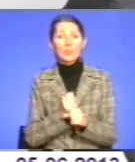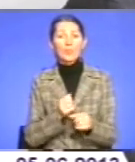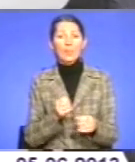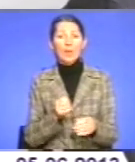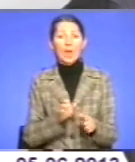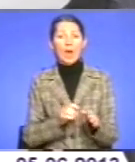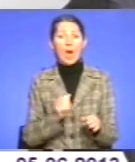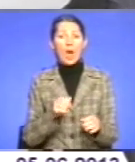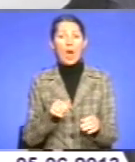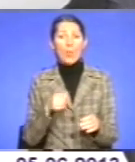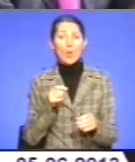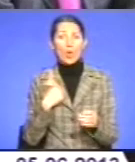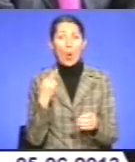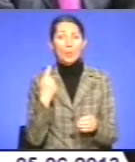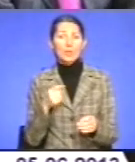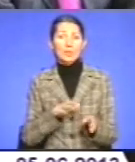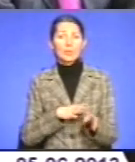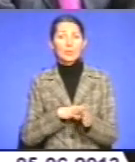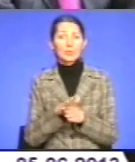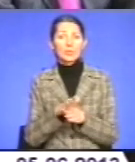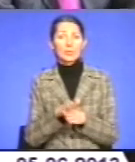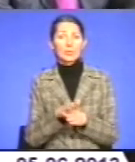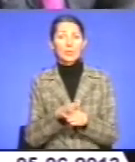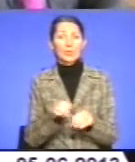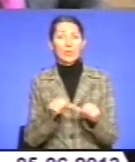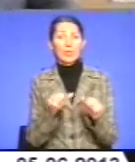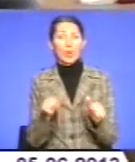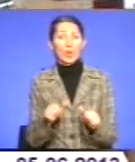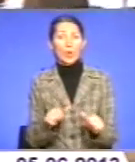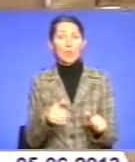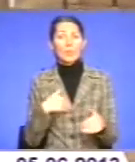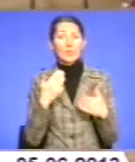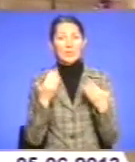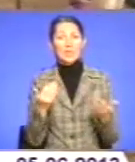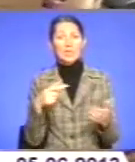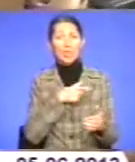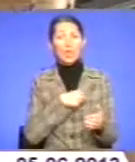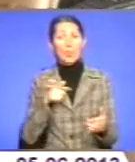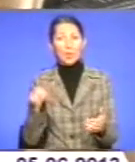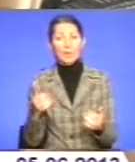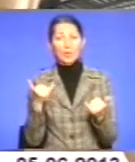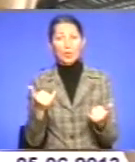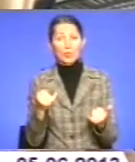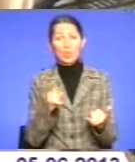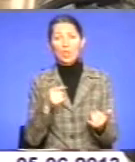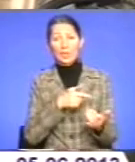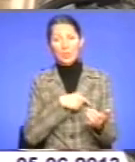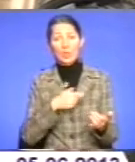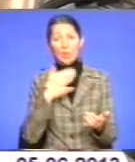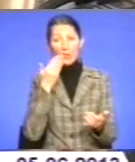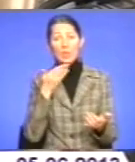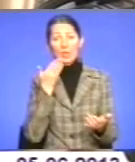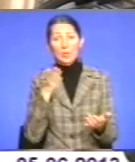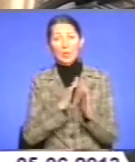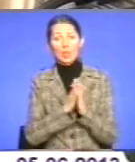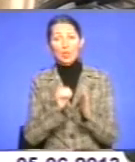в повноцінному форматі. Ви зверталися до депутатів сьогодні, чи депутати до вас, про те, що давайте у червні